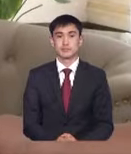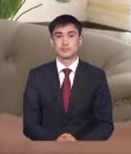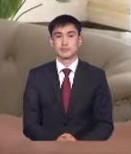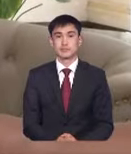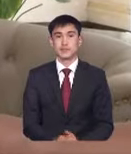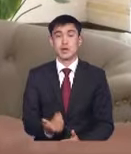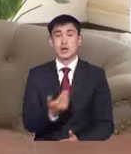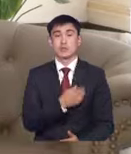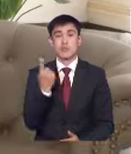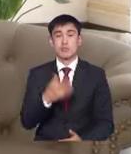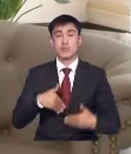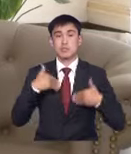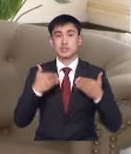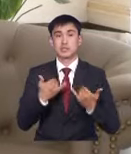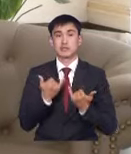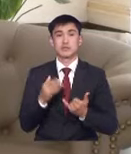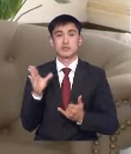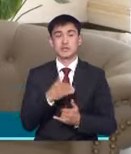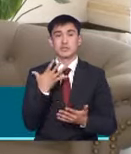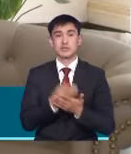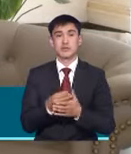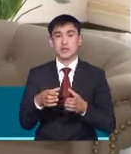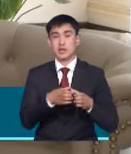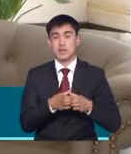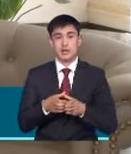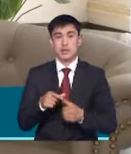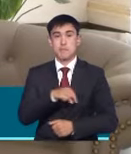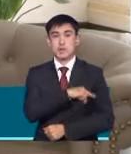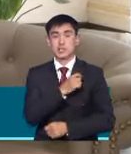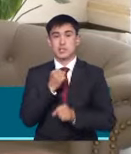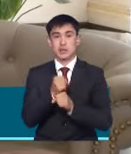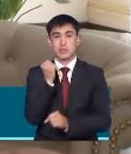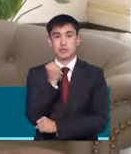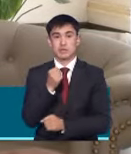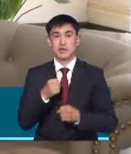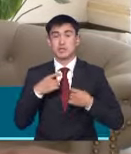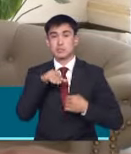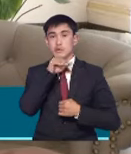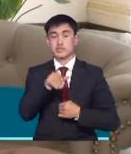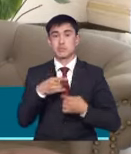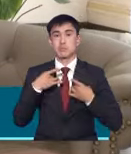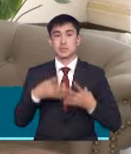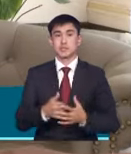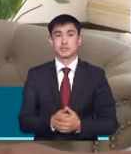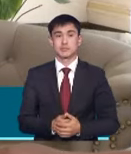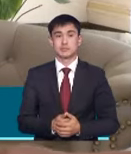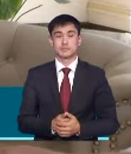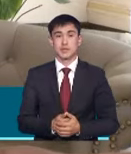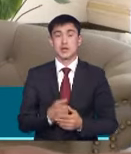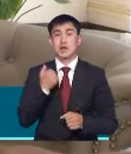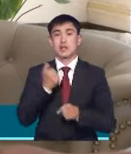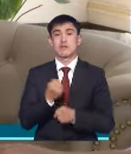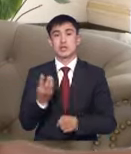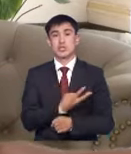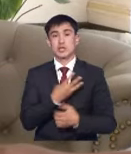Хочу, во-первых, поздравить сегодня всех своих коллег, всех медицинских работников с профессиональным праздником. Самое главное,